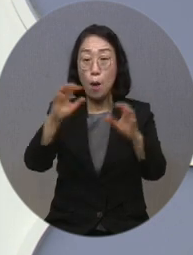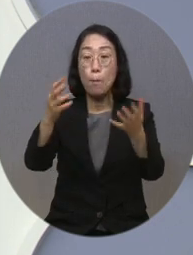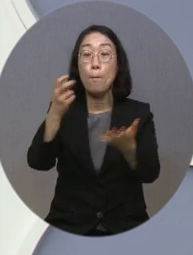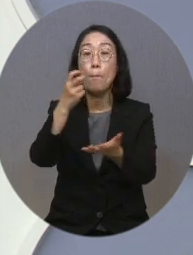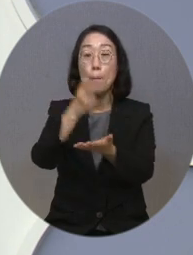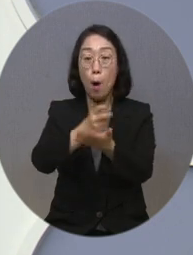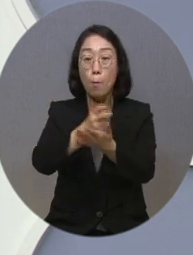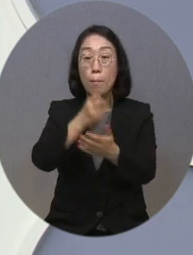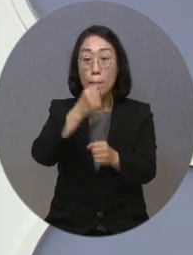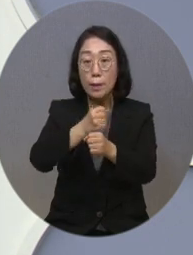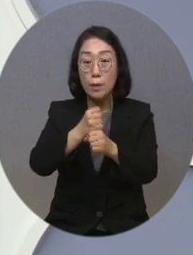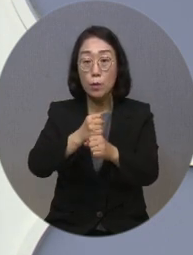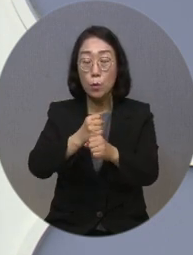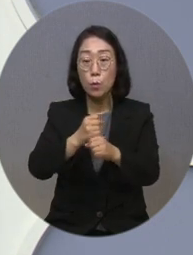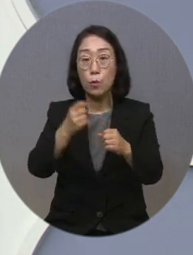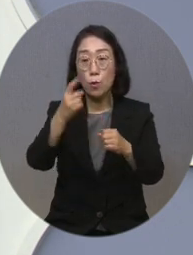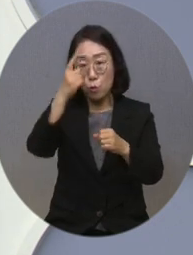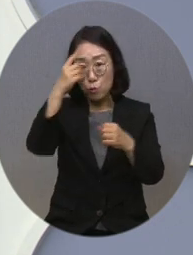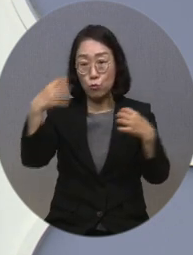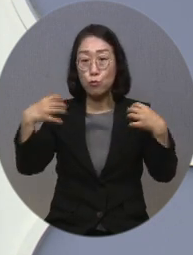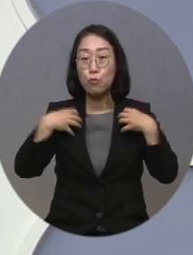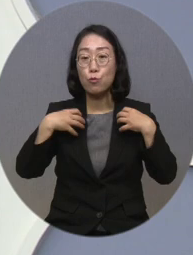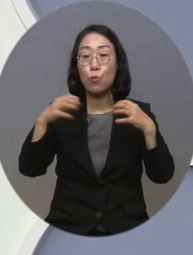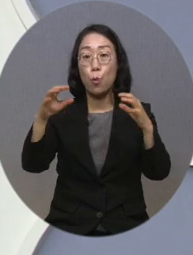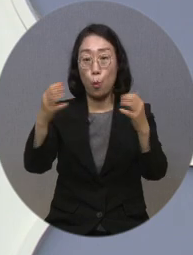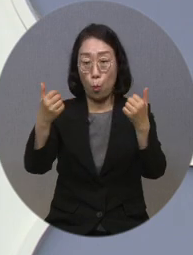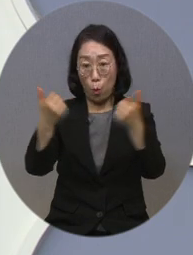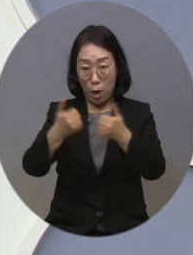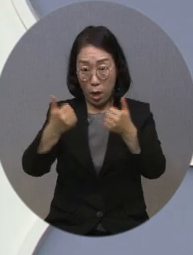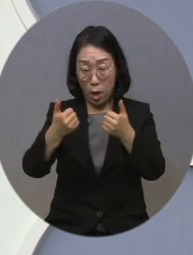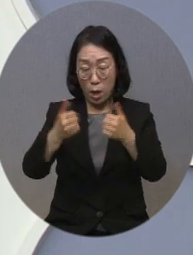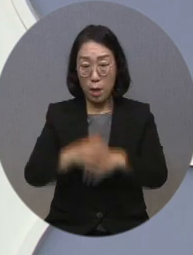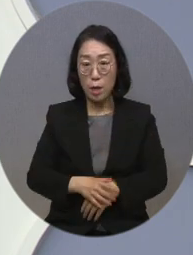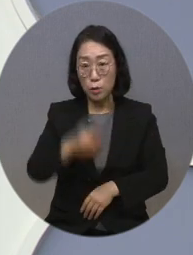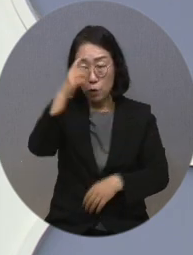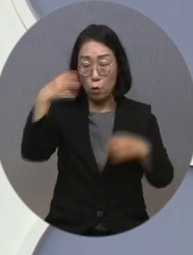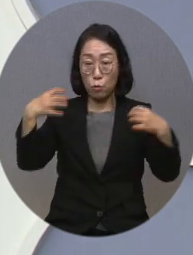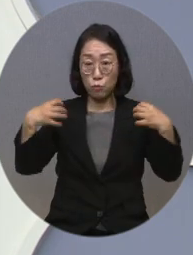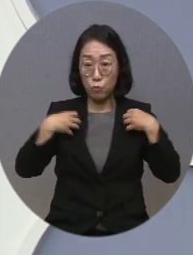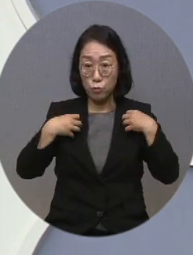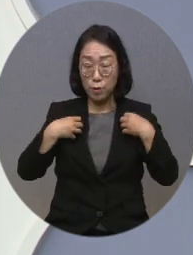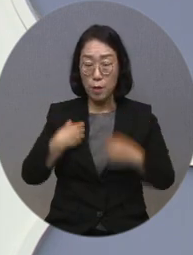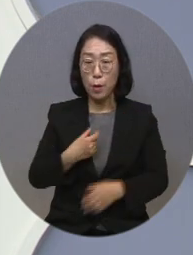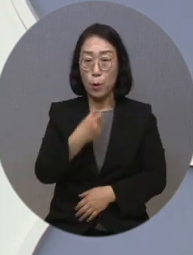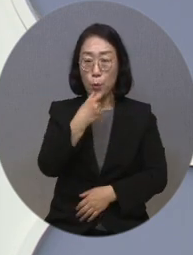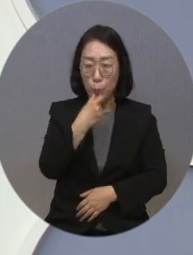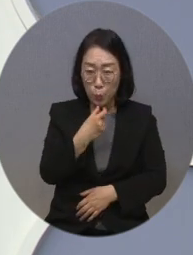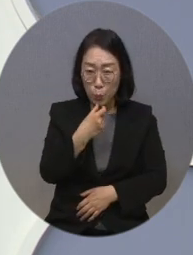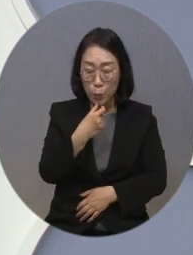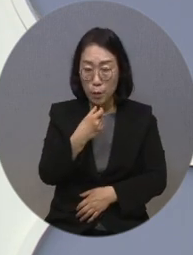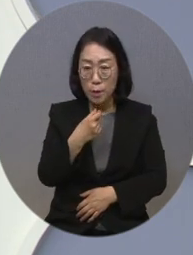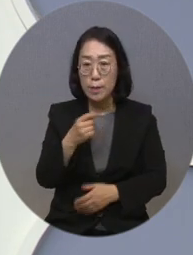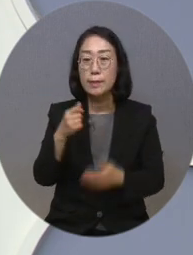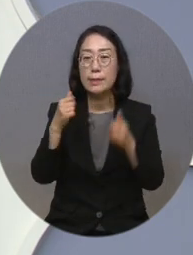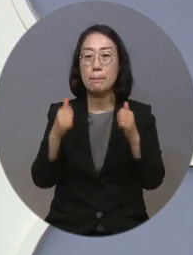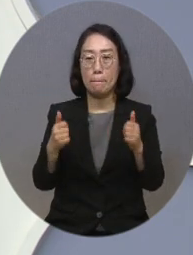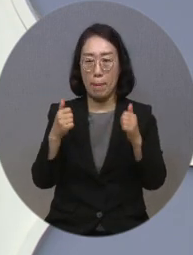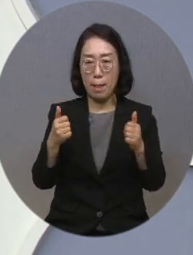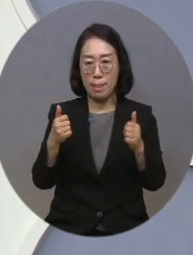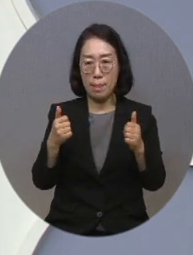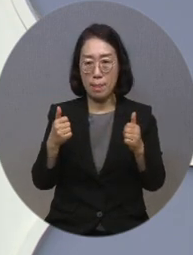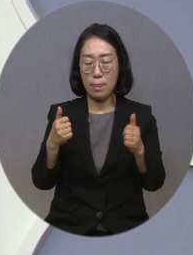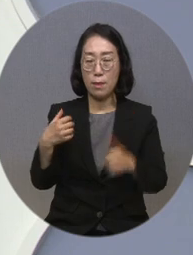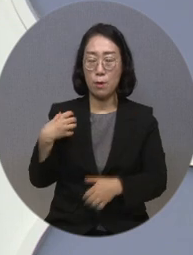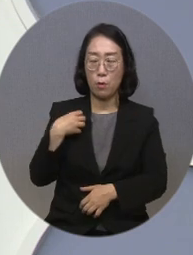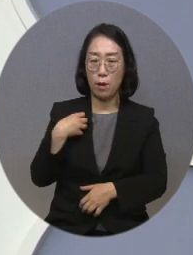국회에서 만들고 우리 정부는 그 심판 역할을 하면서 거기서 규칙에 위반돼서 활동하는